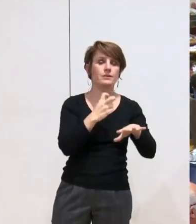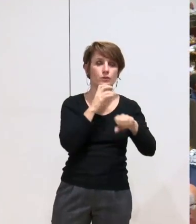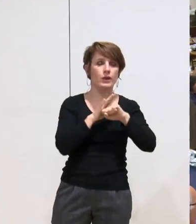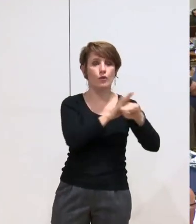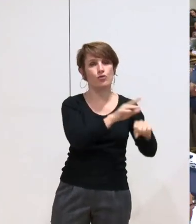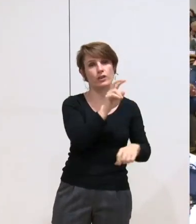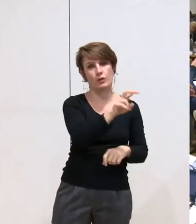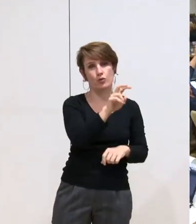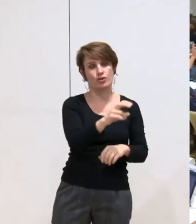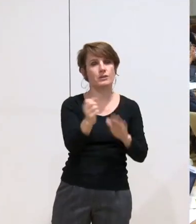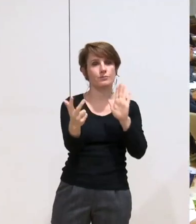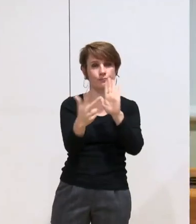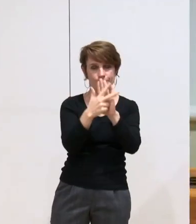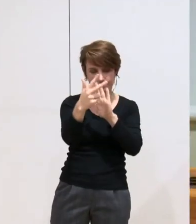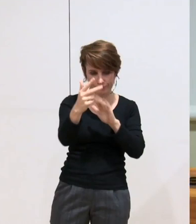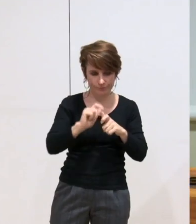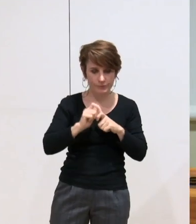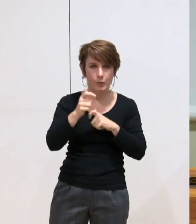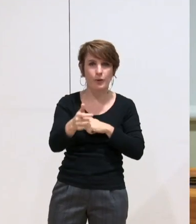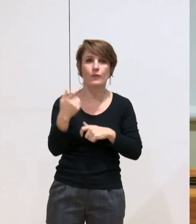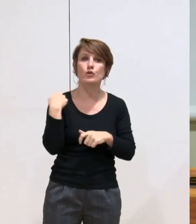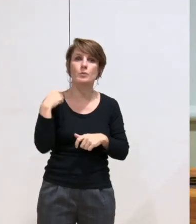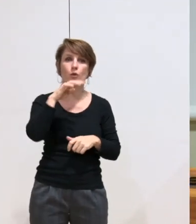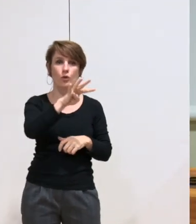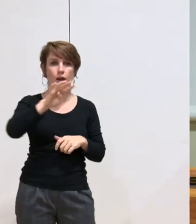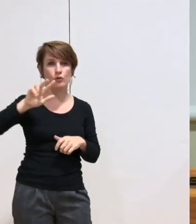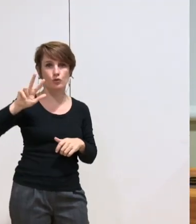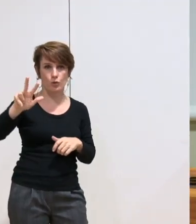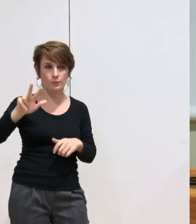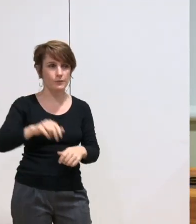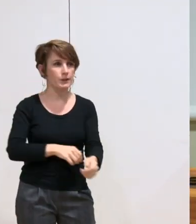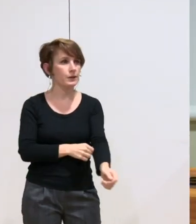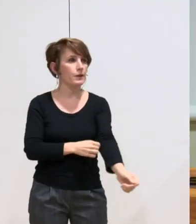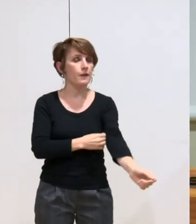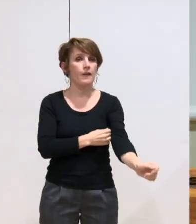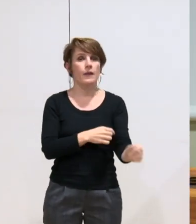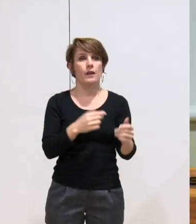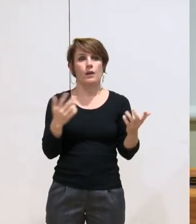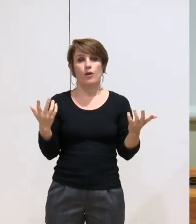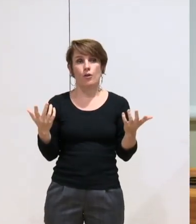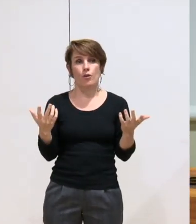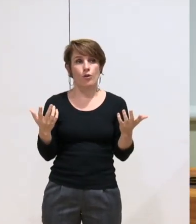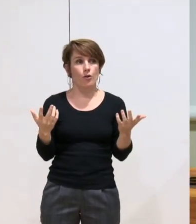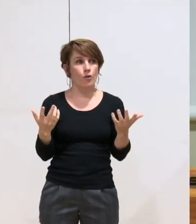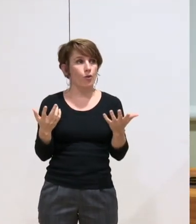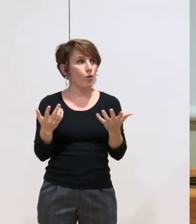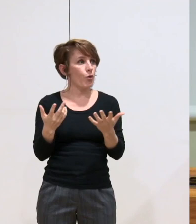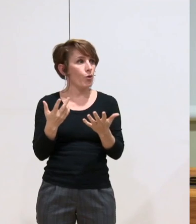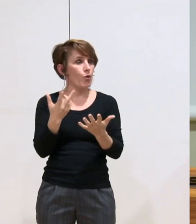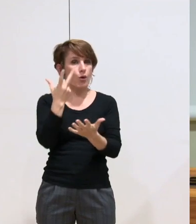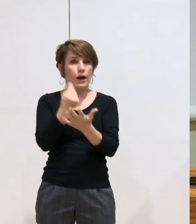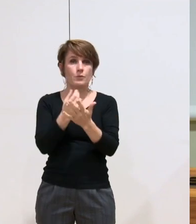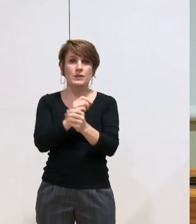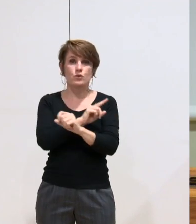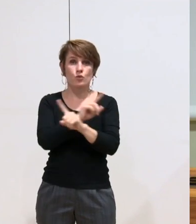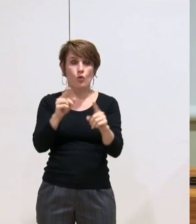Gauche et les Écologistes, délibération adoptée. La 43, c'est des admissions en non-valeur. Pas de questions, je la mets